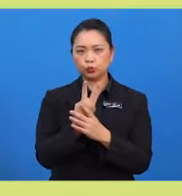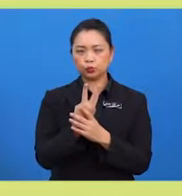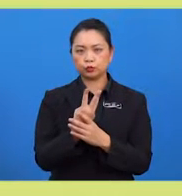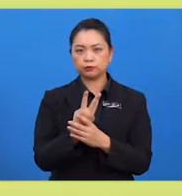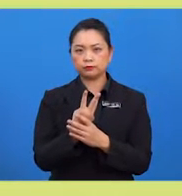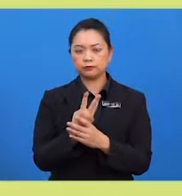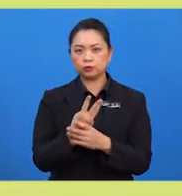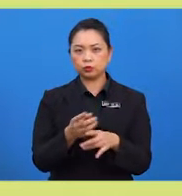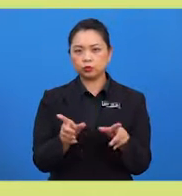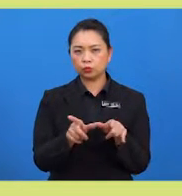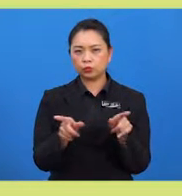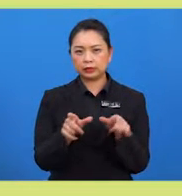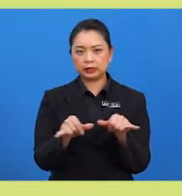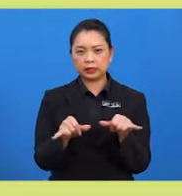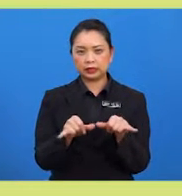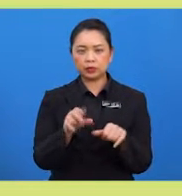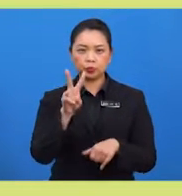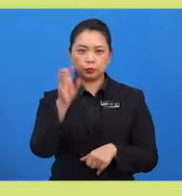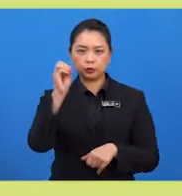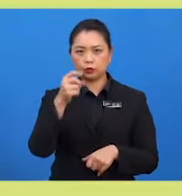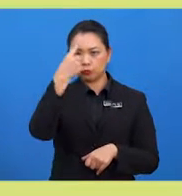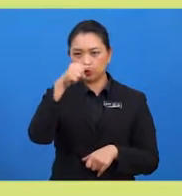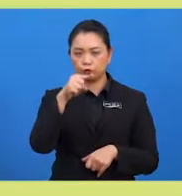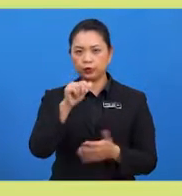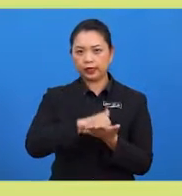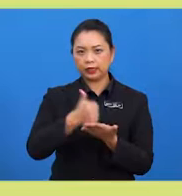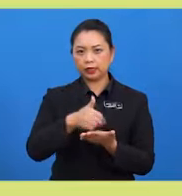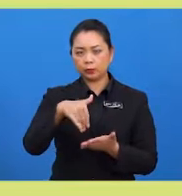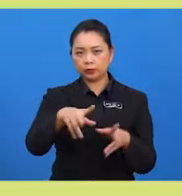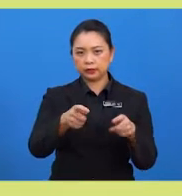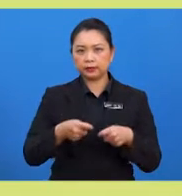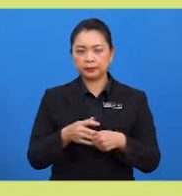kadar 2% atas baki akaun belum terima bersih.